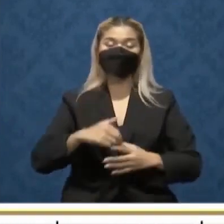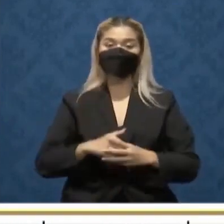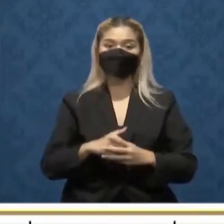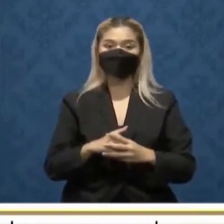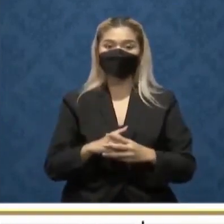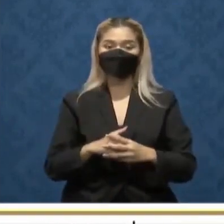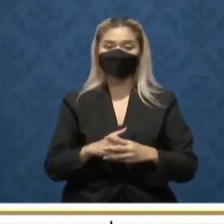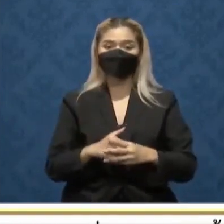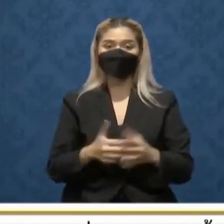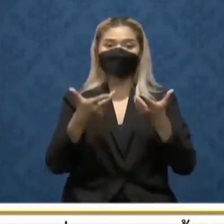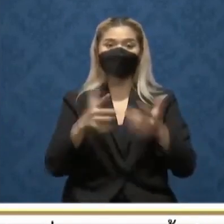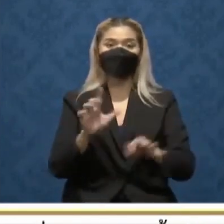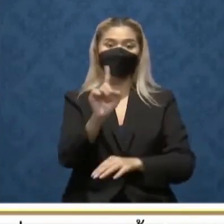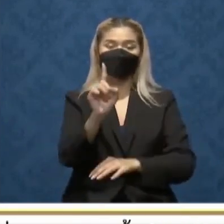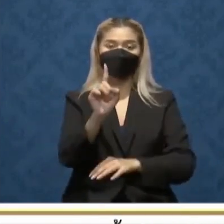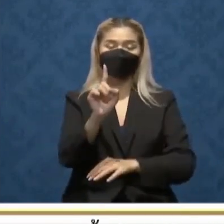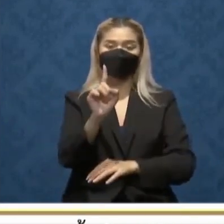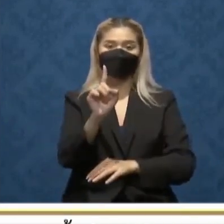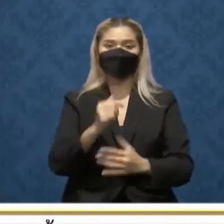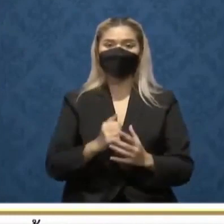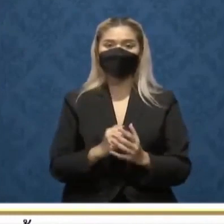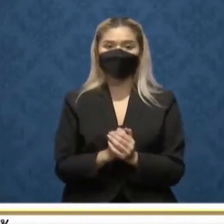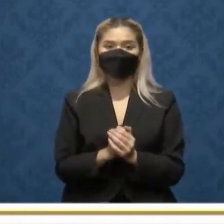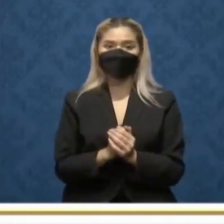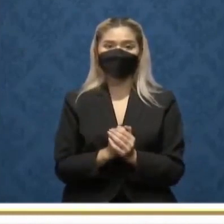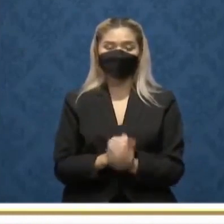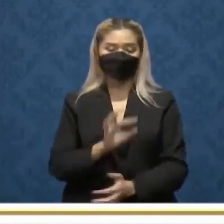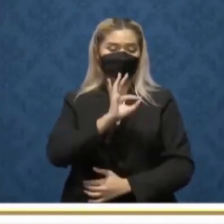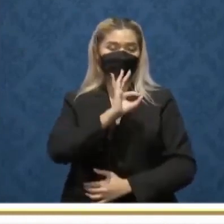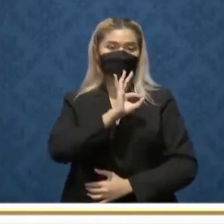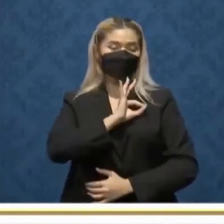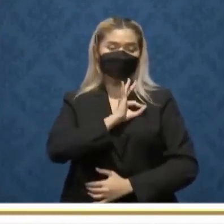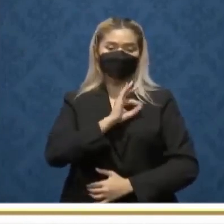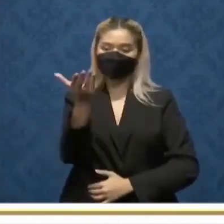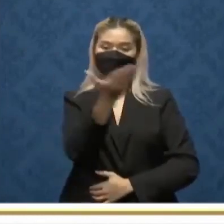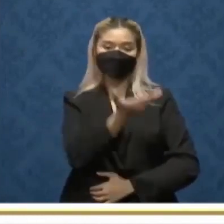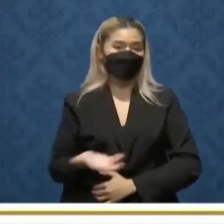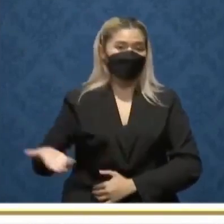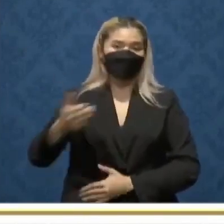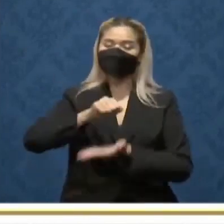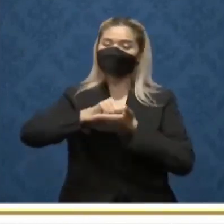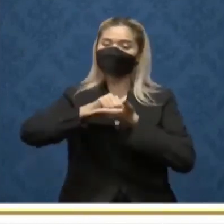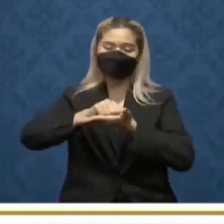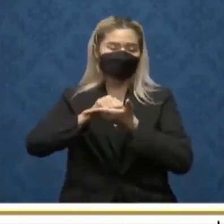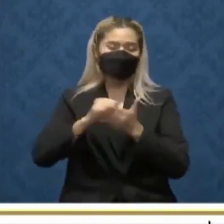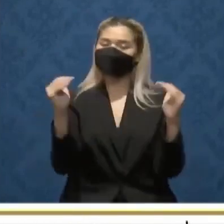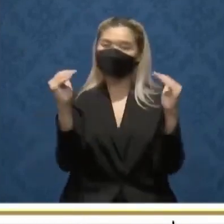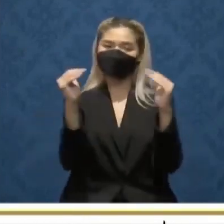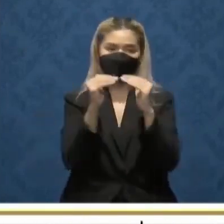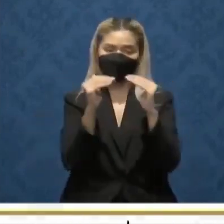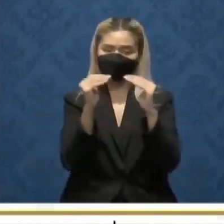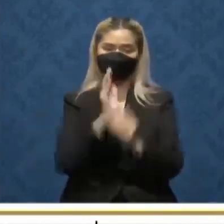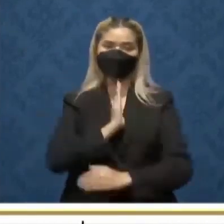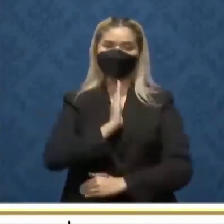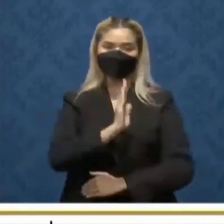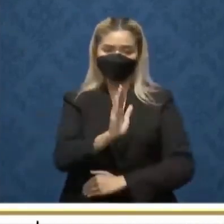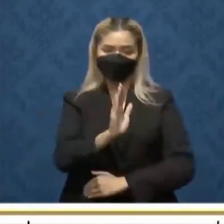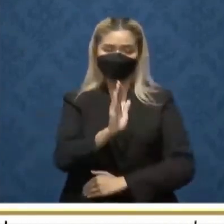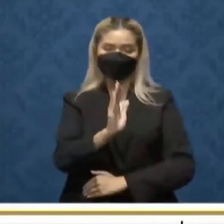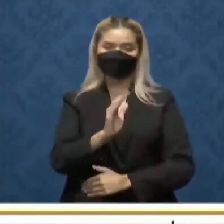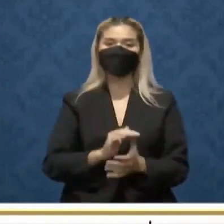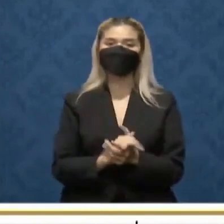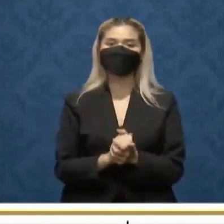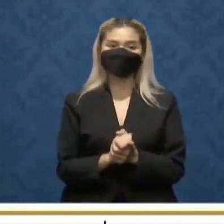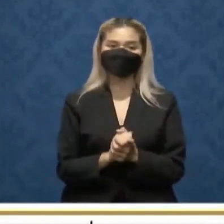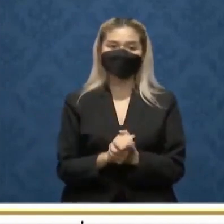จะบริการสมาชิกทุกท่านอย่างเท่าเทียมกันอย่างปราศจากอคติ